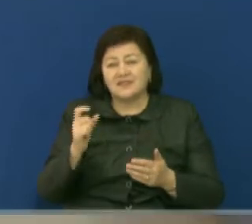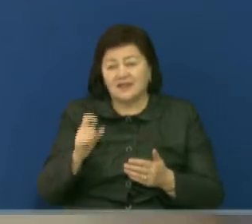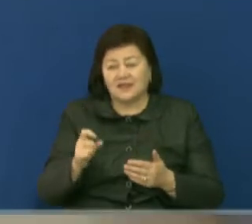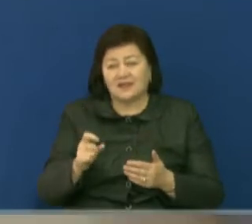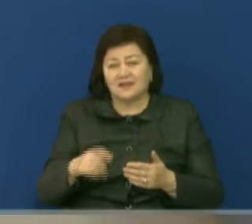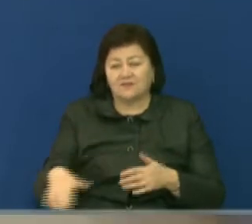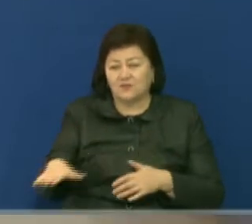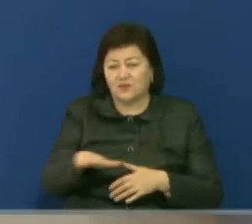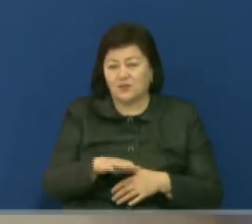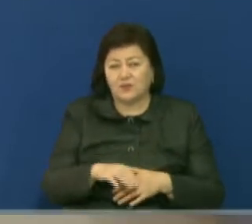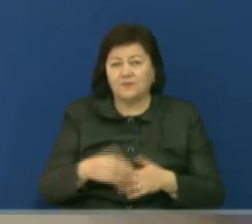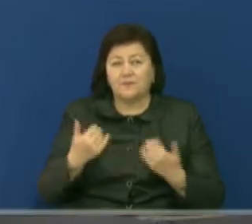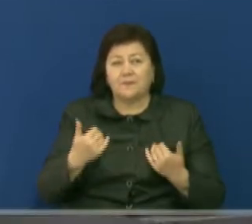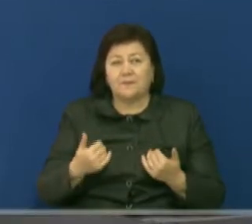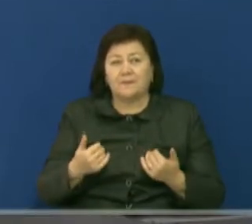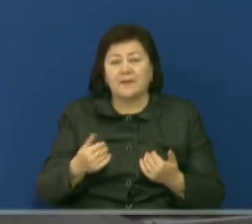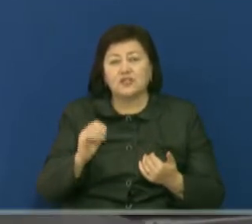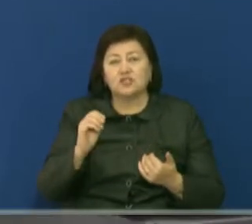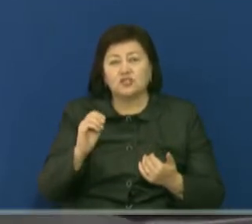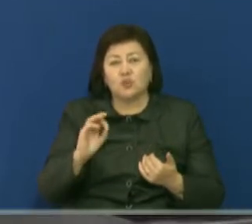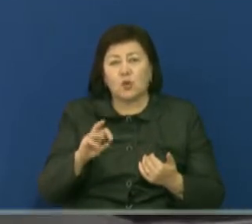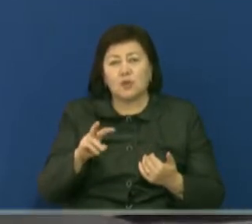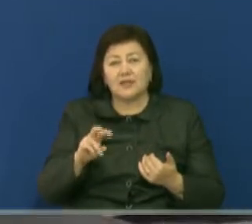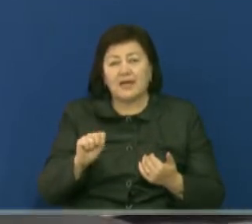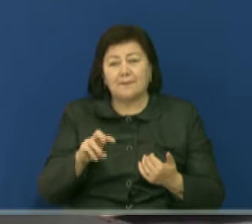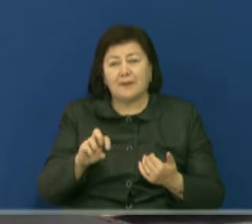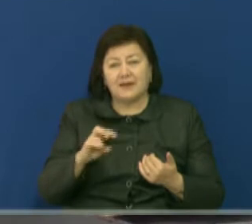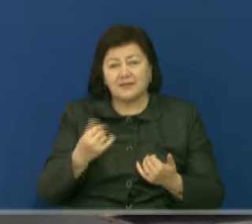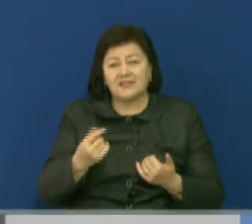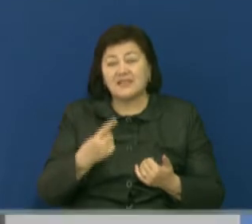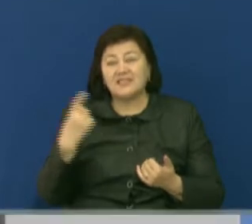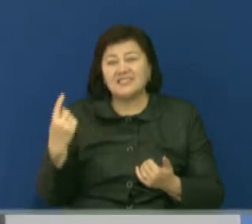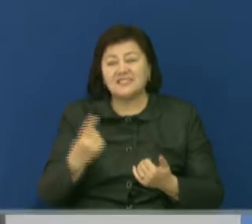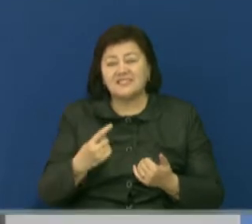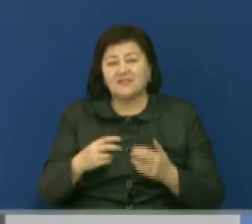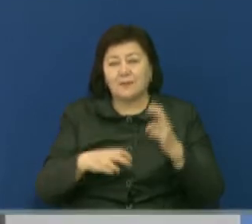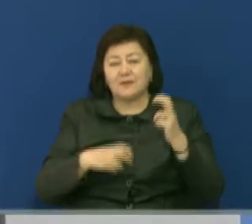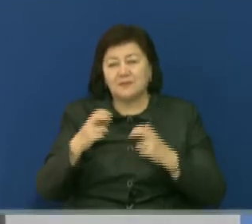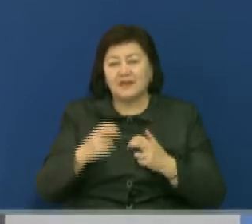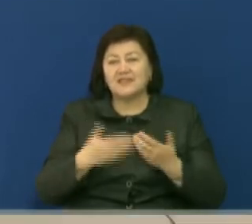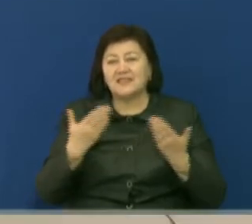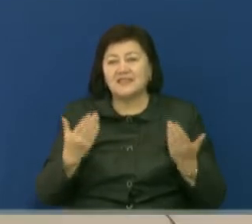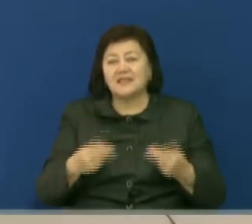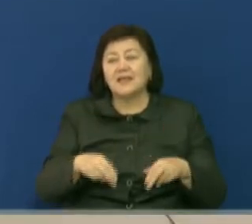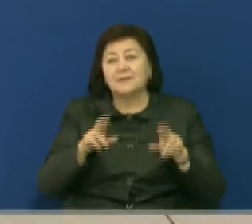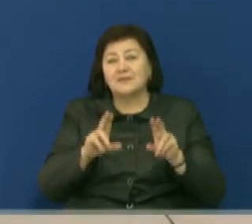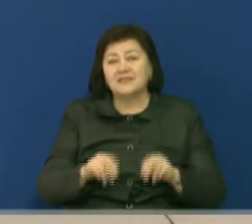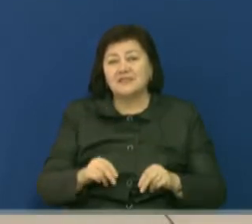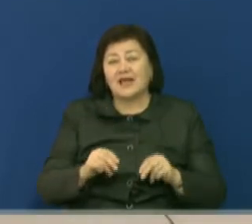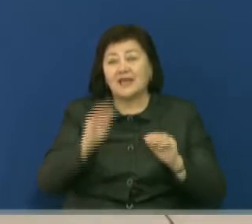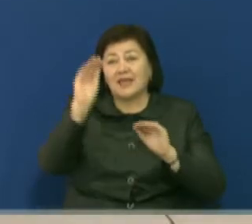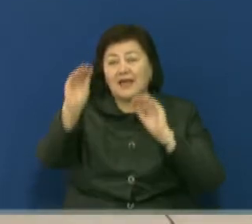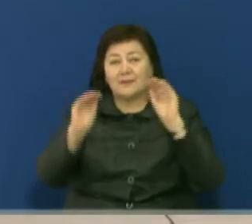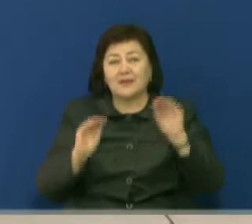Убойная площадка оптово-распределительного центра «Жоламан» является единственным предприятием, оснащенным современным оборудованием и отвечающим